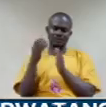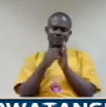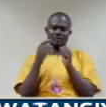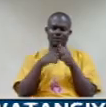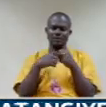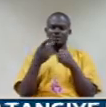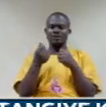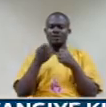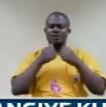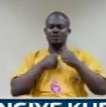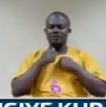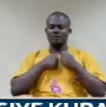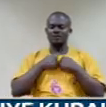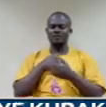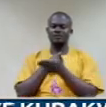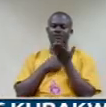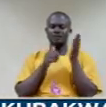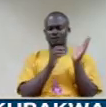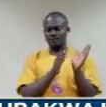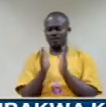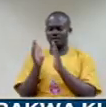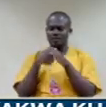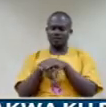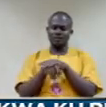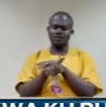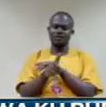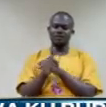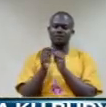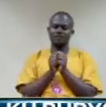1,114.6 z'amafaranga y'u Rwanda yarateganyijwe kwinjizwa.